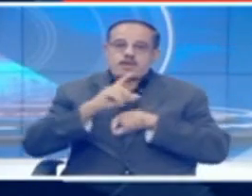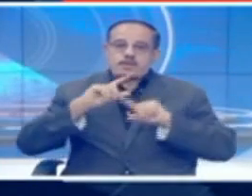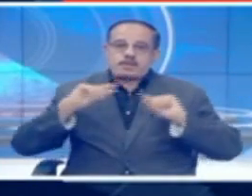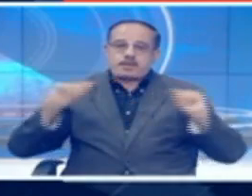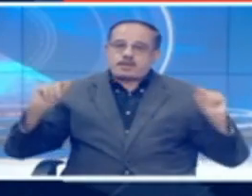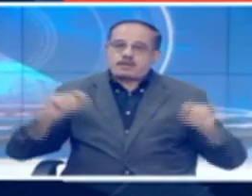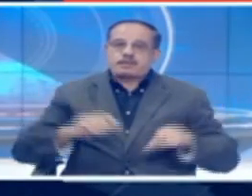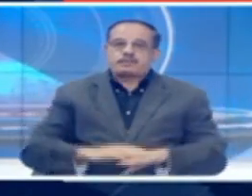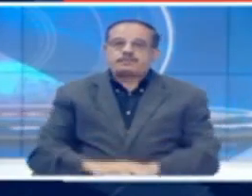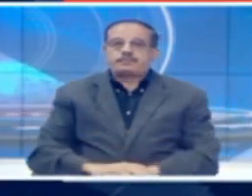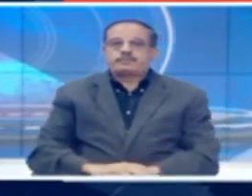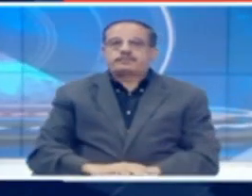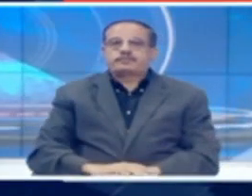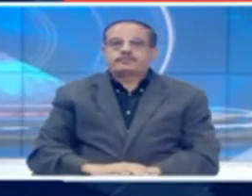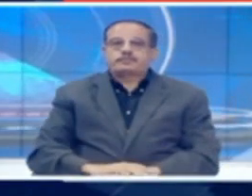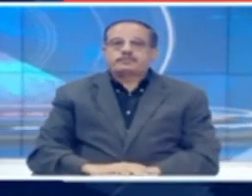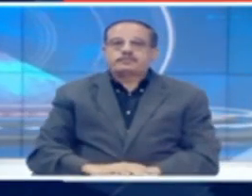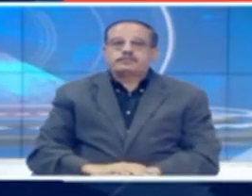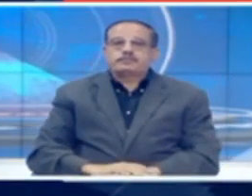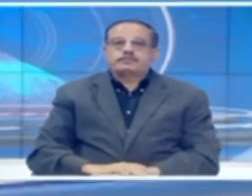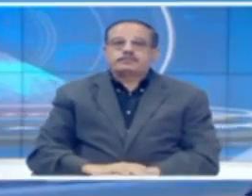284,366 حالة.